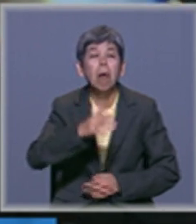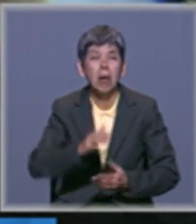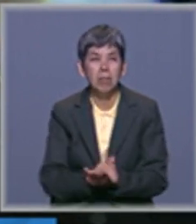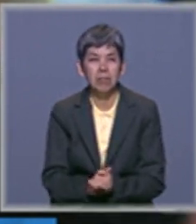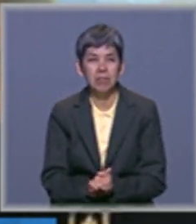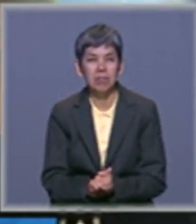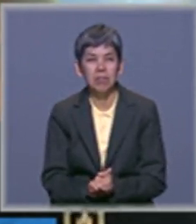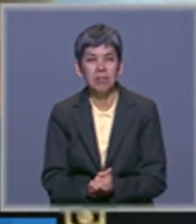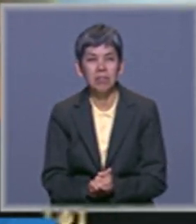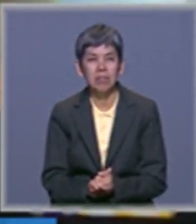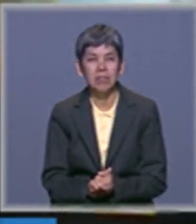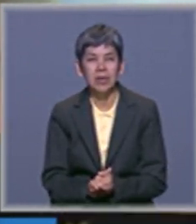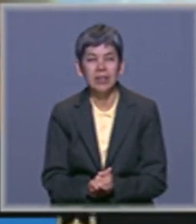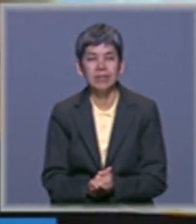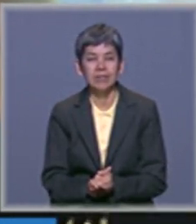อคร ับคนละรุ่น